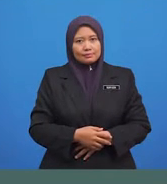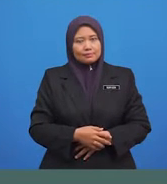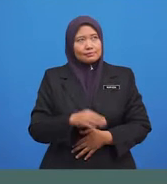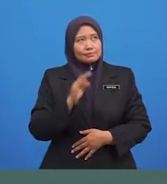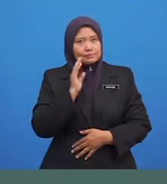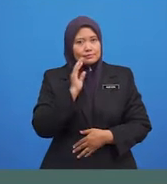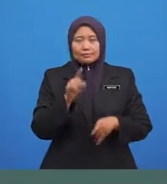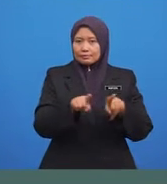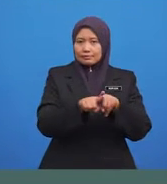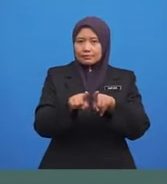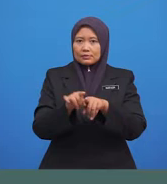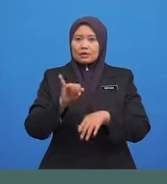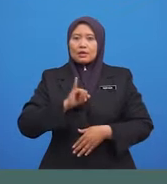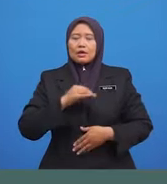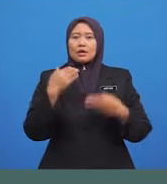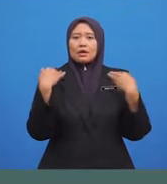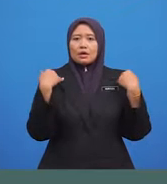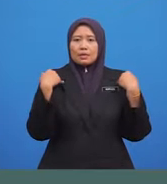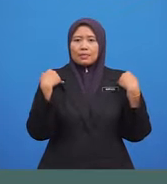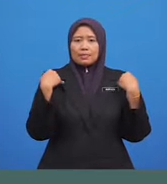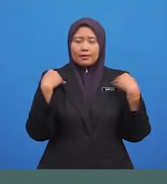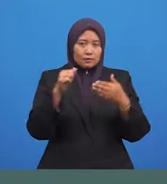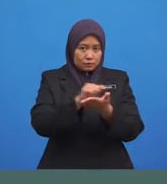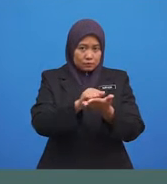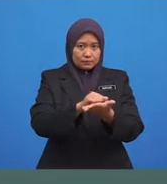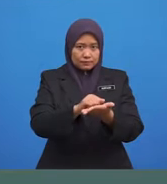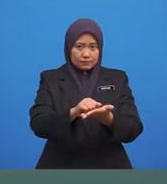Bersama-sama saya terdapat getah pemadam.